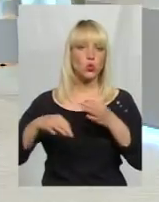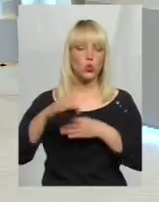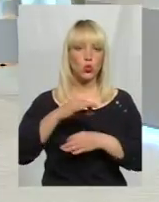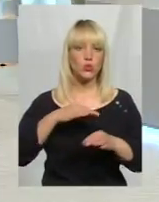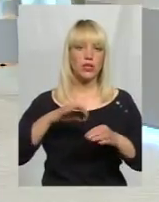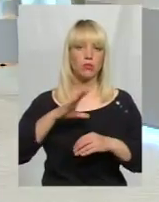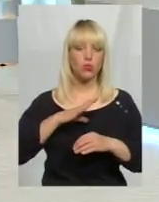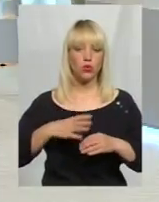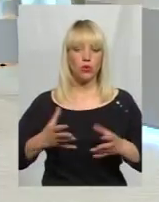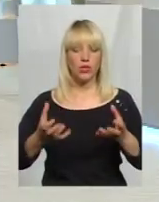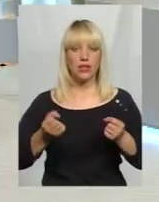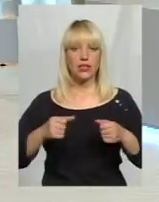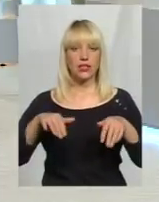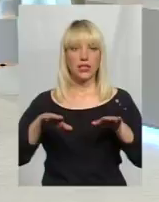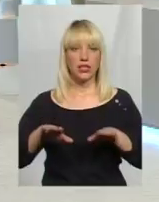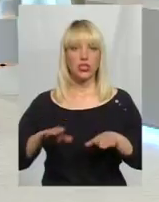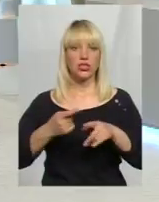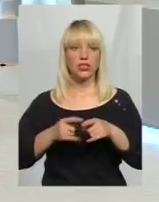Буде прийнято рішення